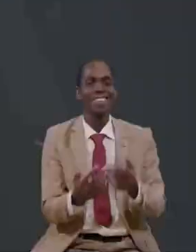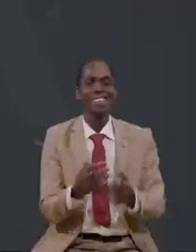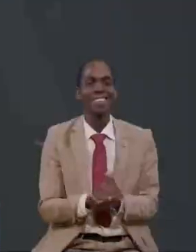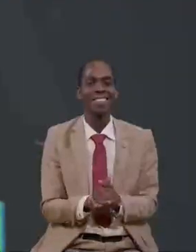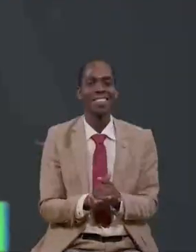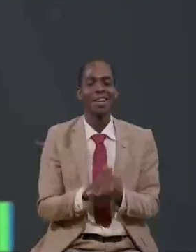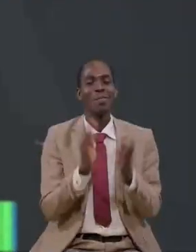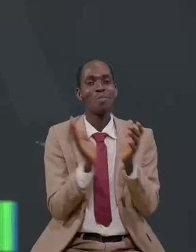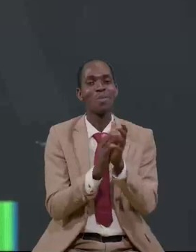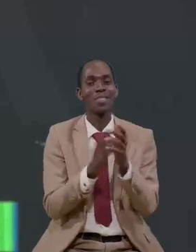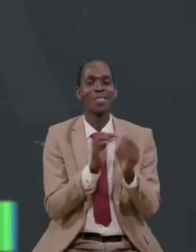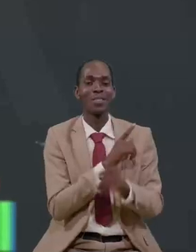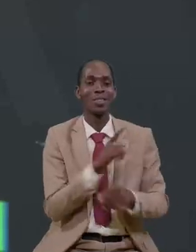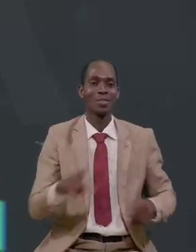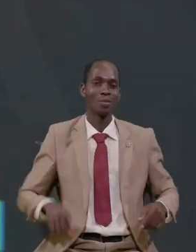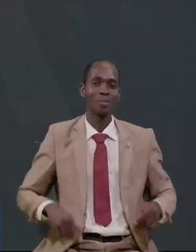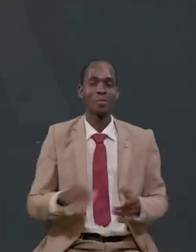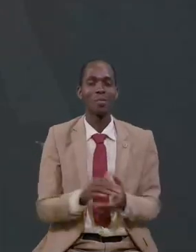Gloire à Dieu.